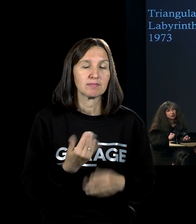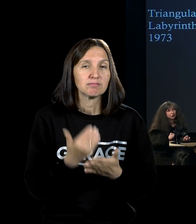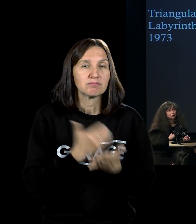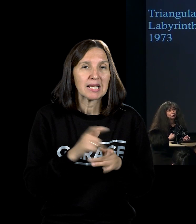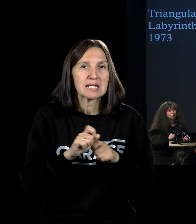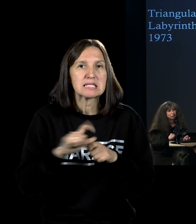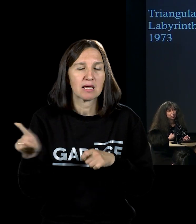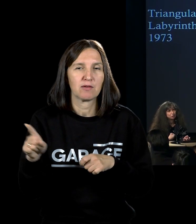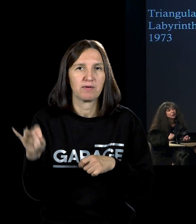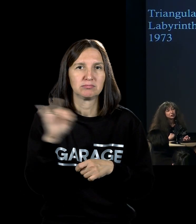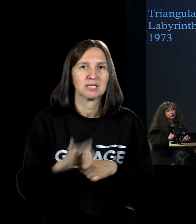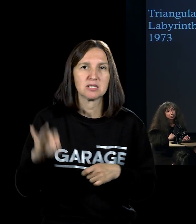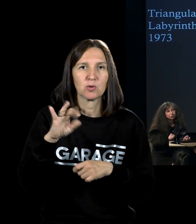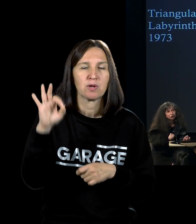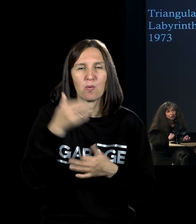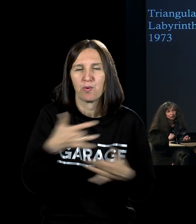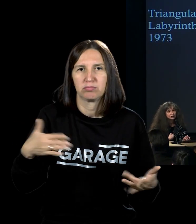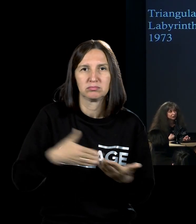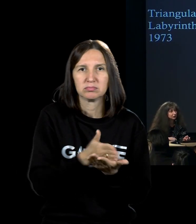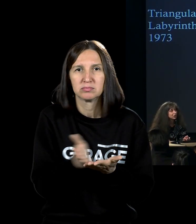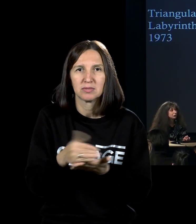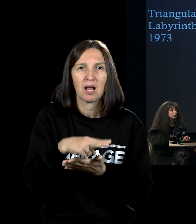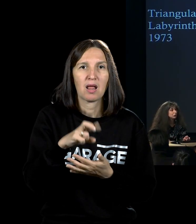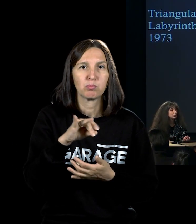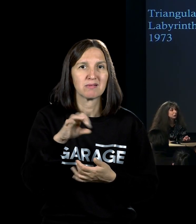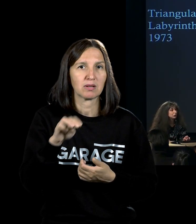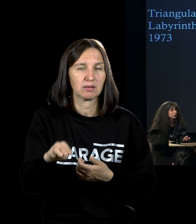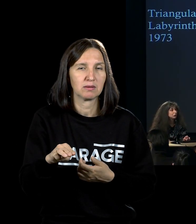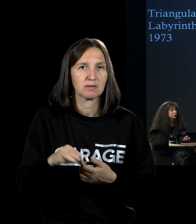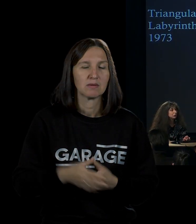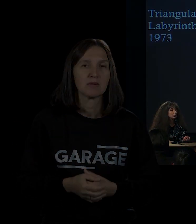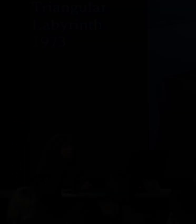этого возникают истории про лабиринты, которые он начинает